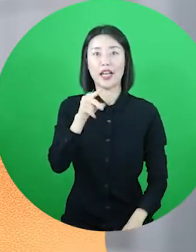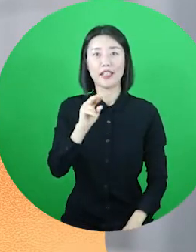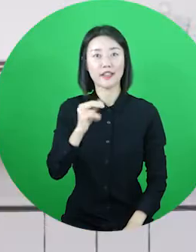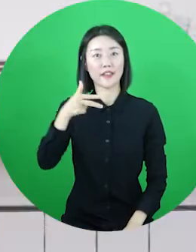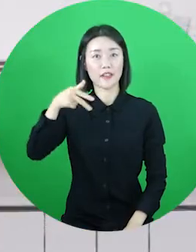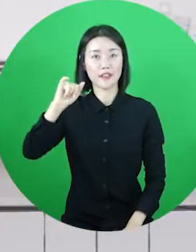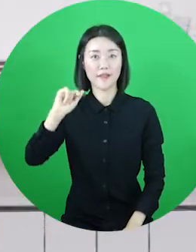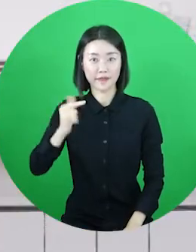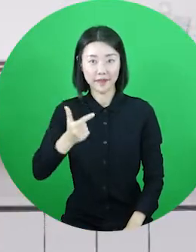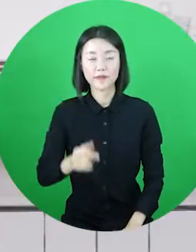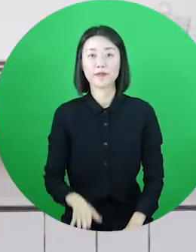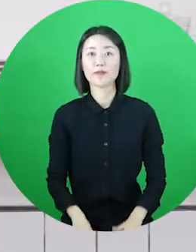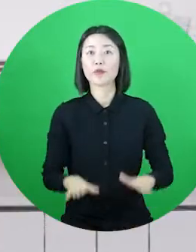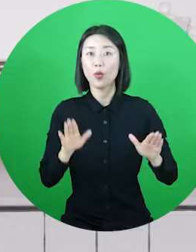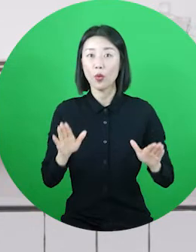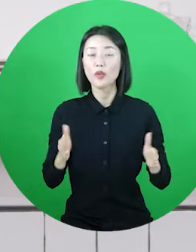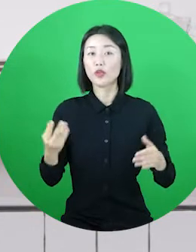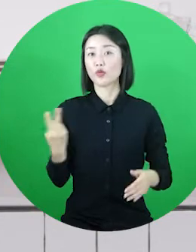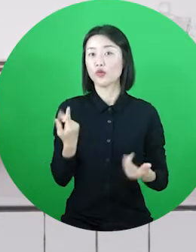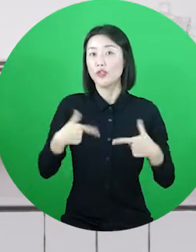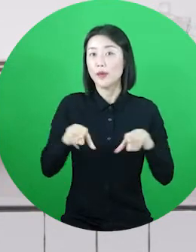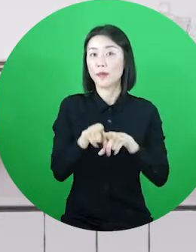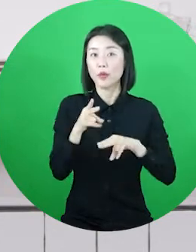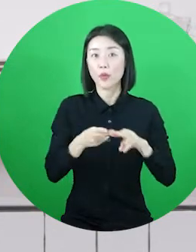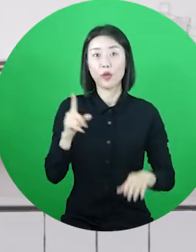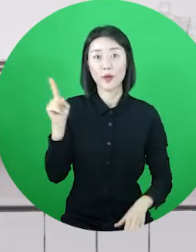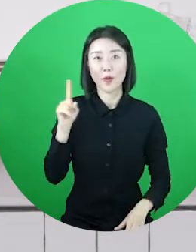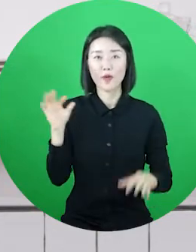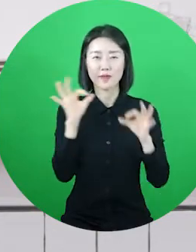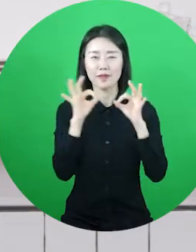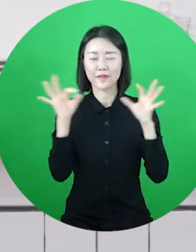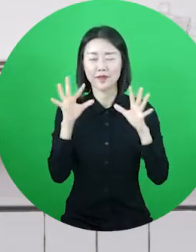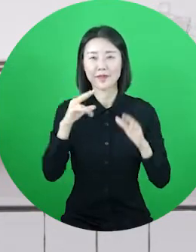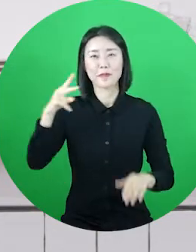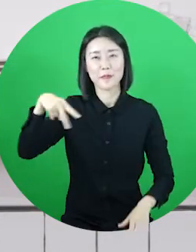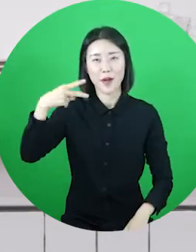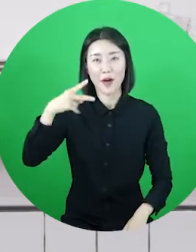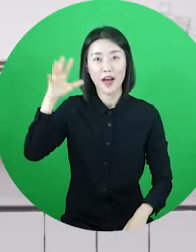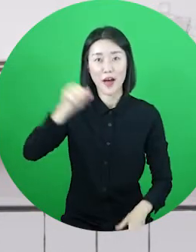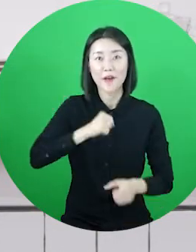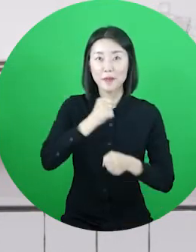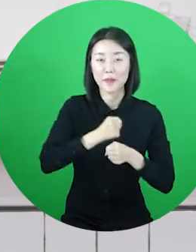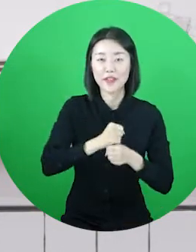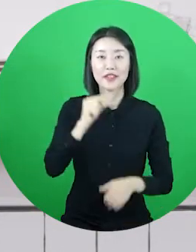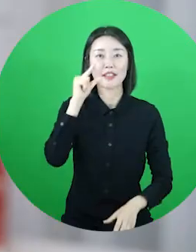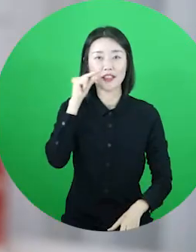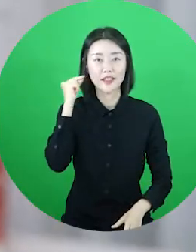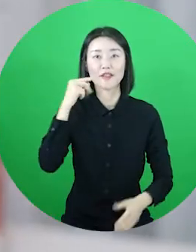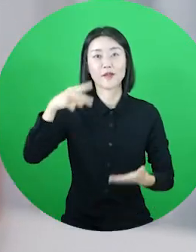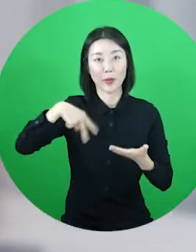선생님이에요. 오늘 함께 만들어 볼 요리는 탱글탱글한 면으로 되어 있는 우동입니다.